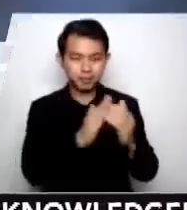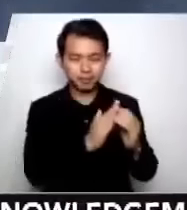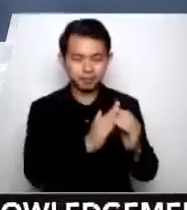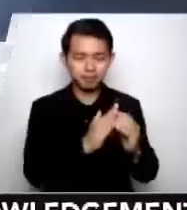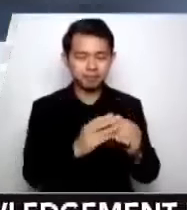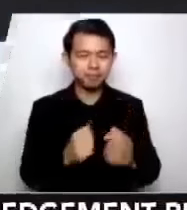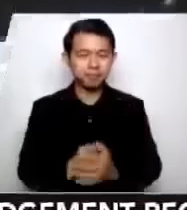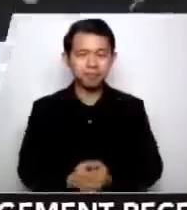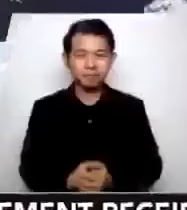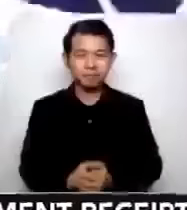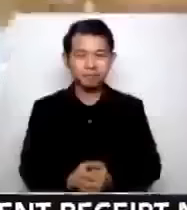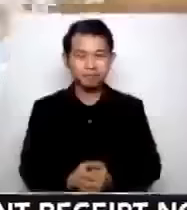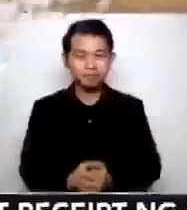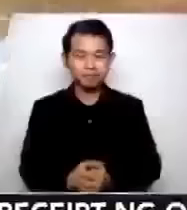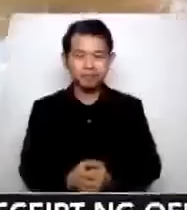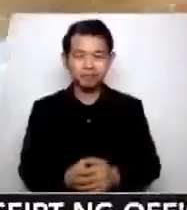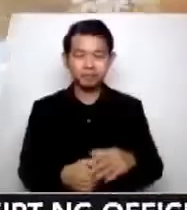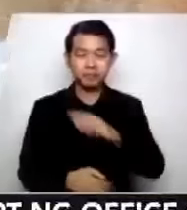Filipiniana.